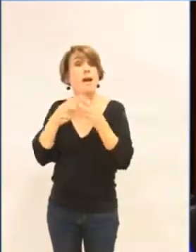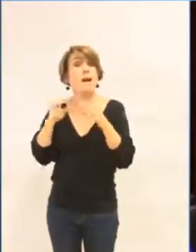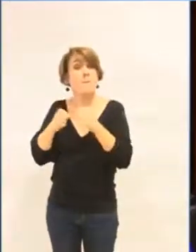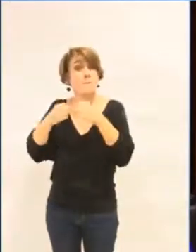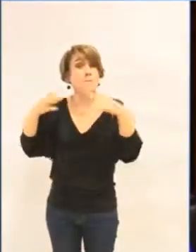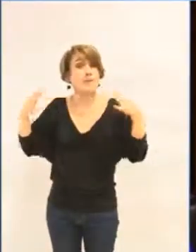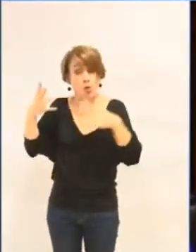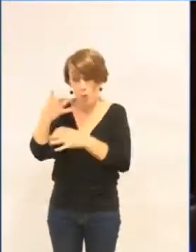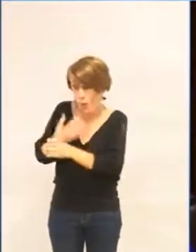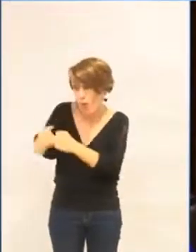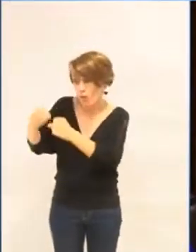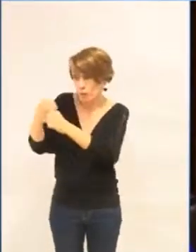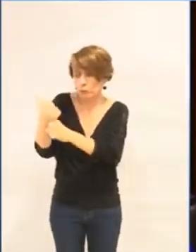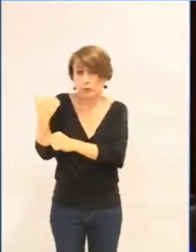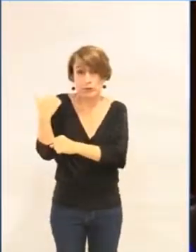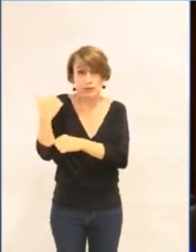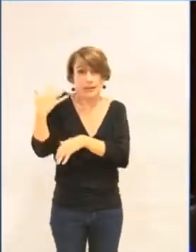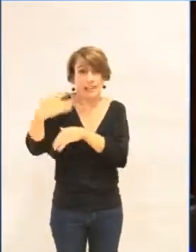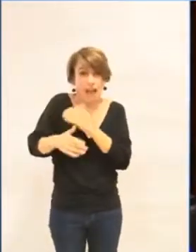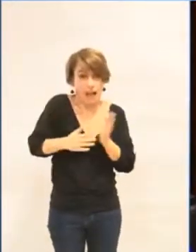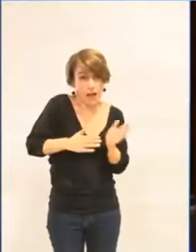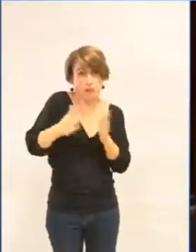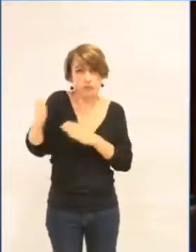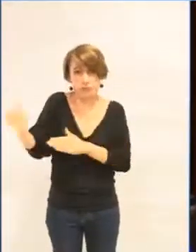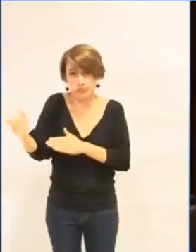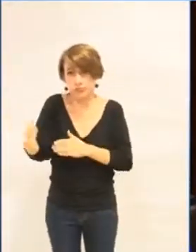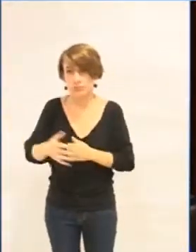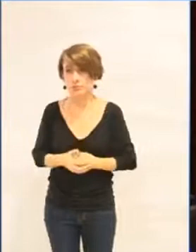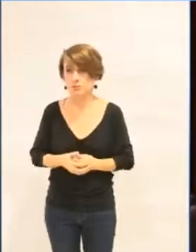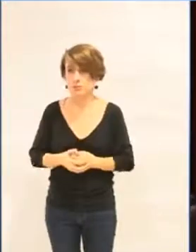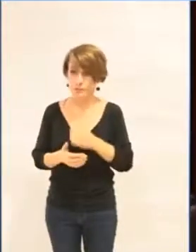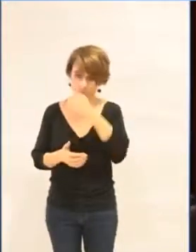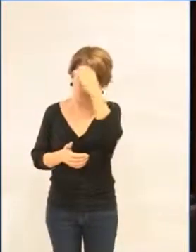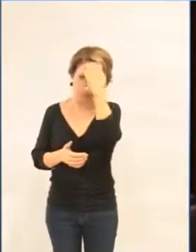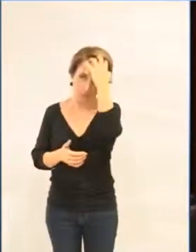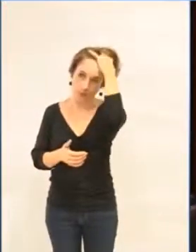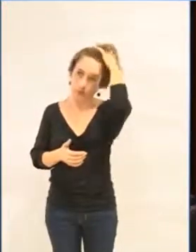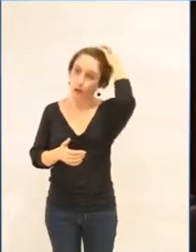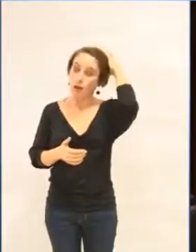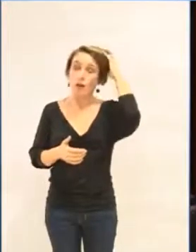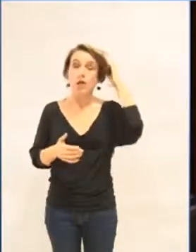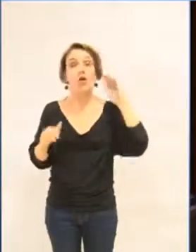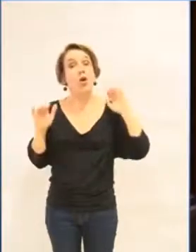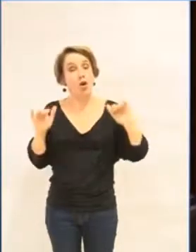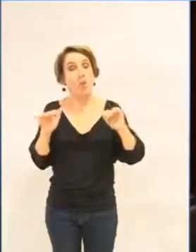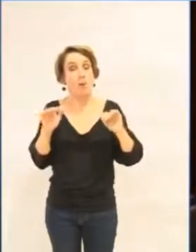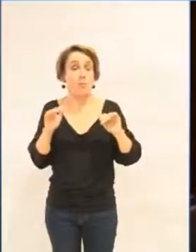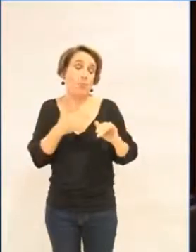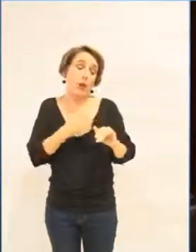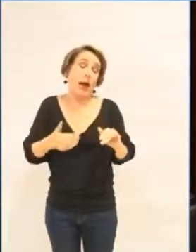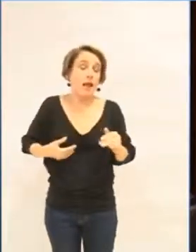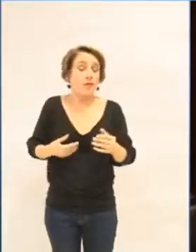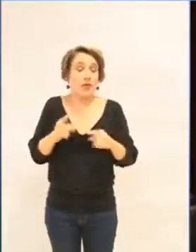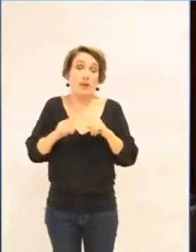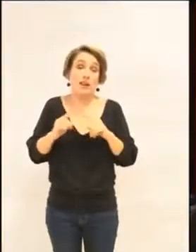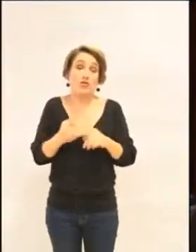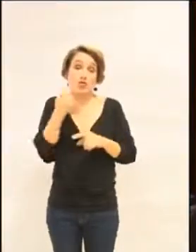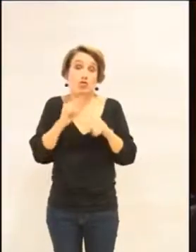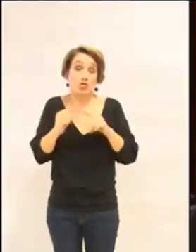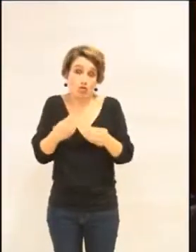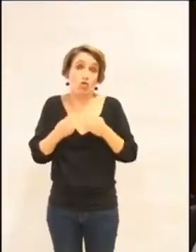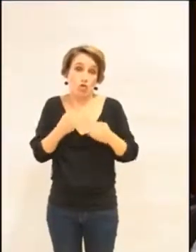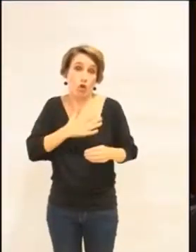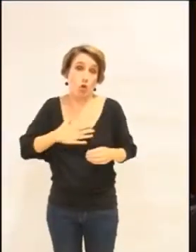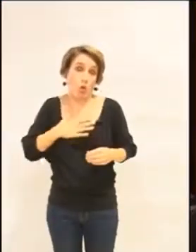J'ai au moins une satisfaction, je suis désolé de terminer par un jeu, c'est celle d'avoir été le dernier adjoint